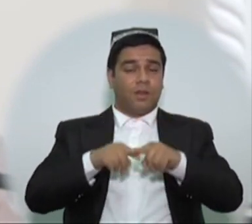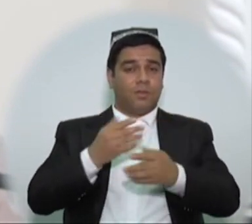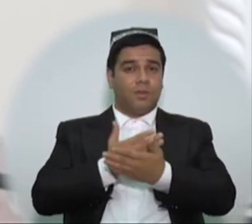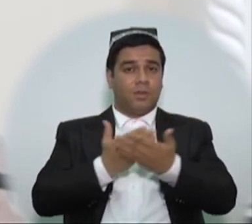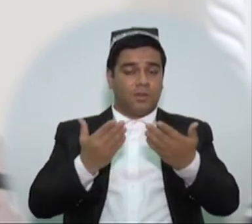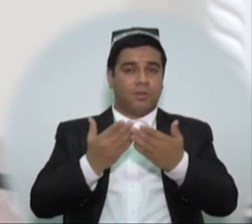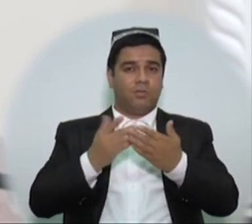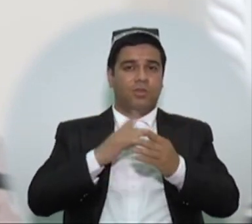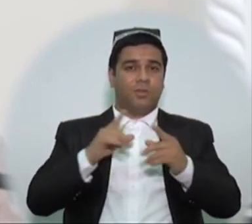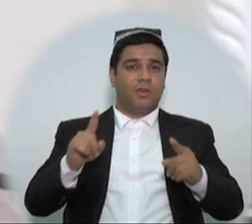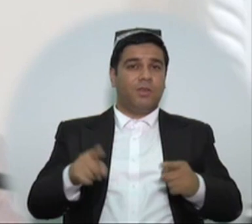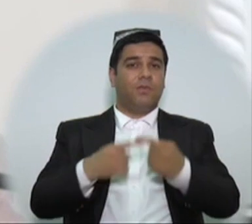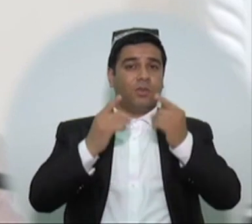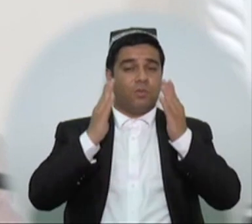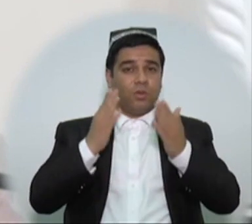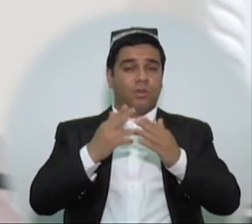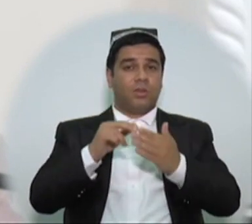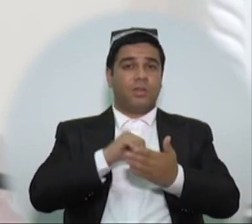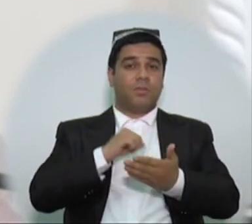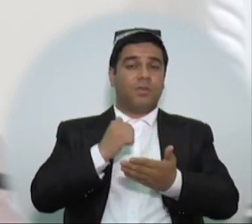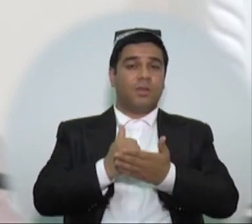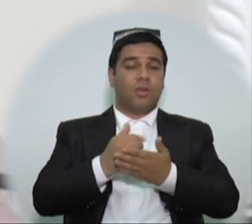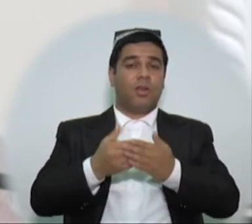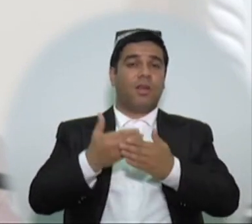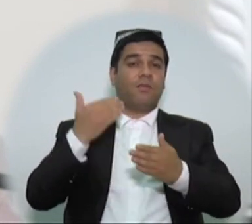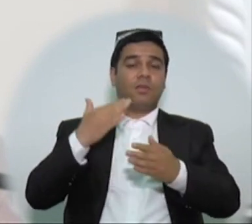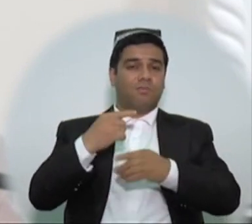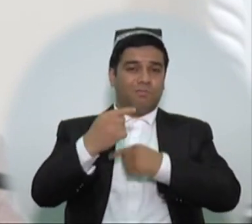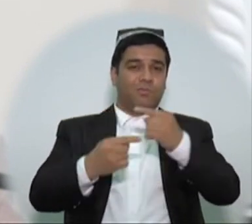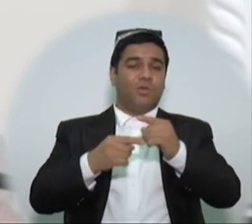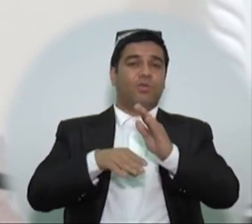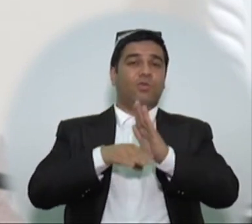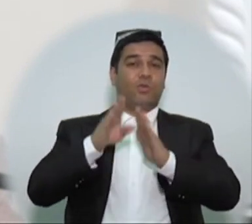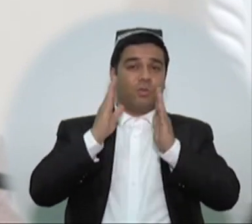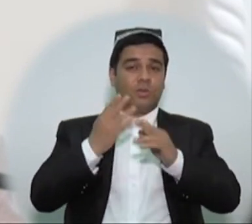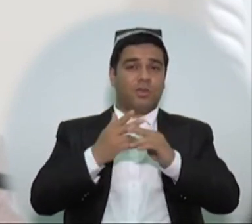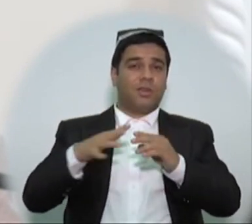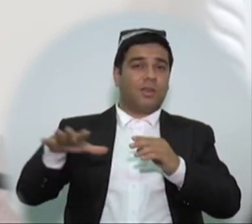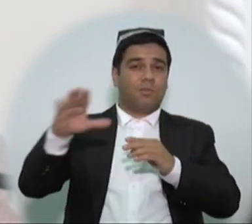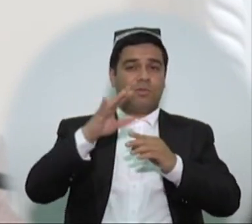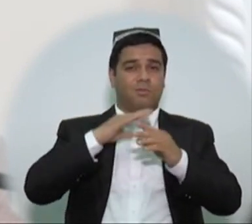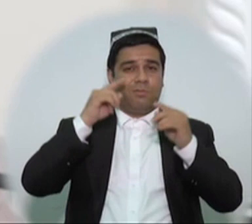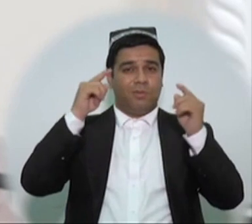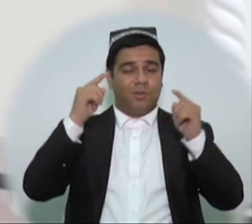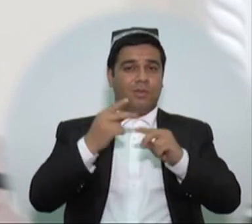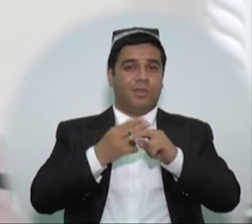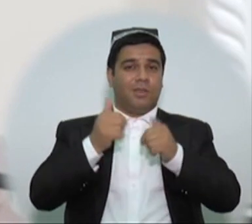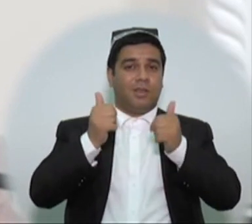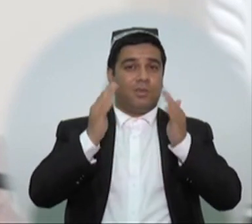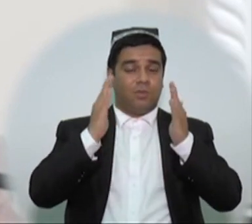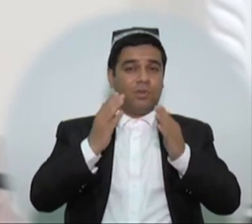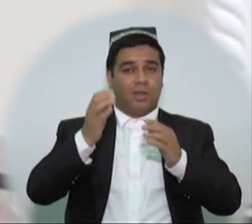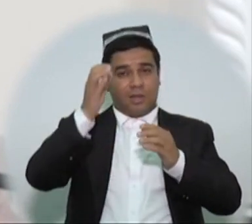ma'rifat taraqqiy topishiga, avvalgidan ham yaxshi bir holatda hamma xalqlarga demak faxr bilan